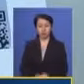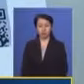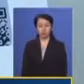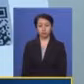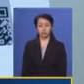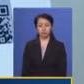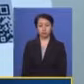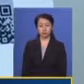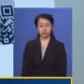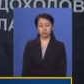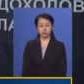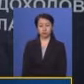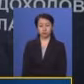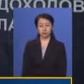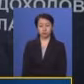колл-центр.